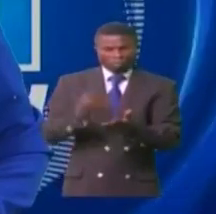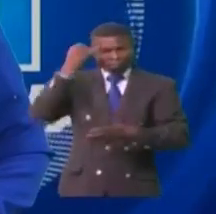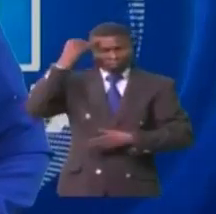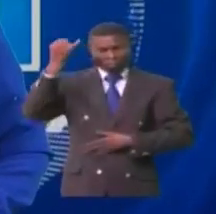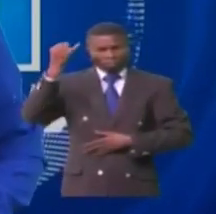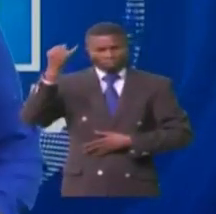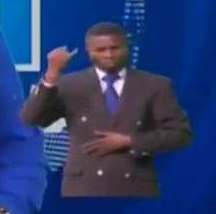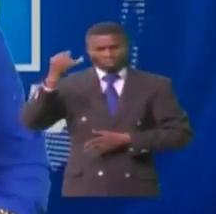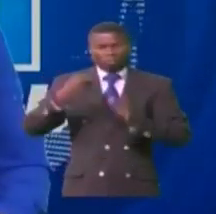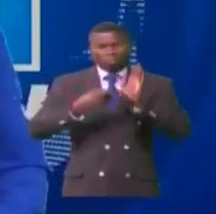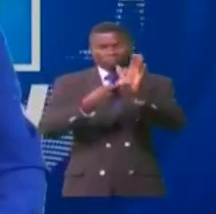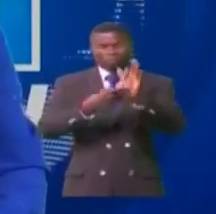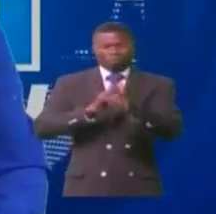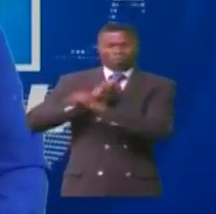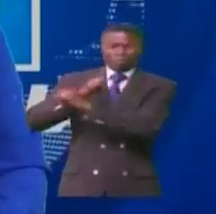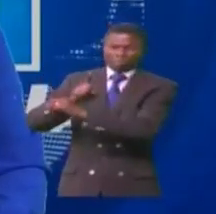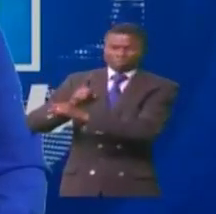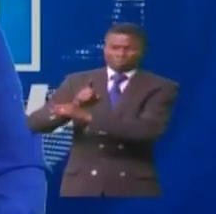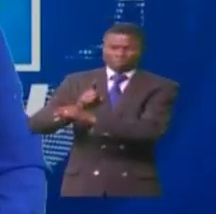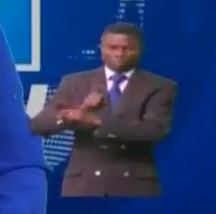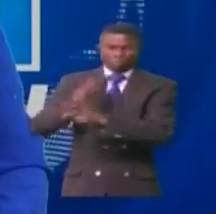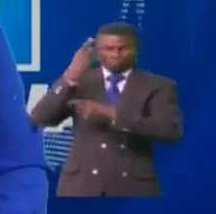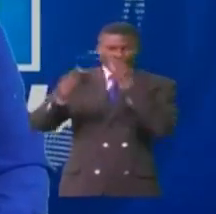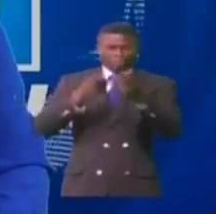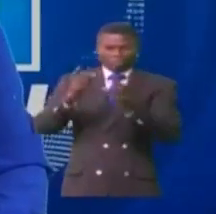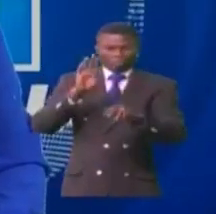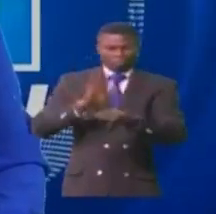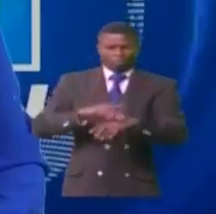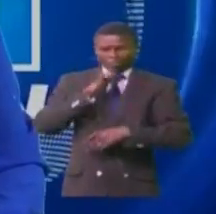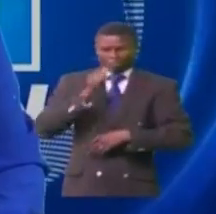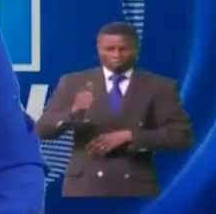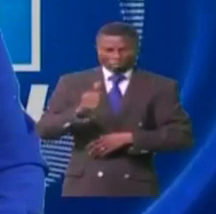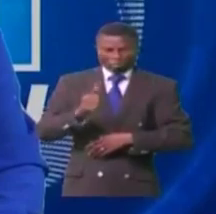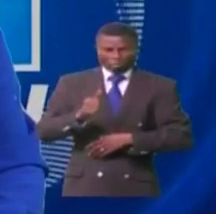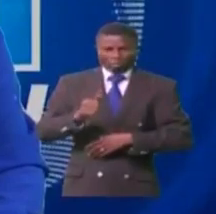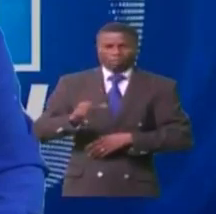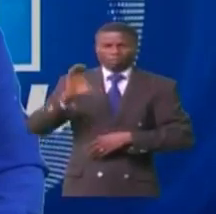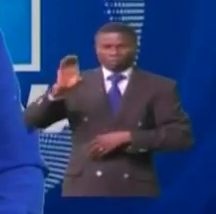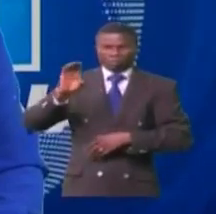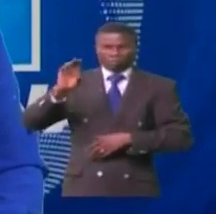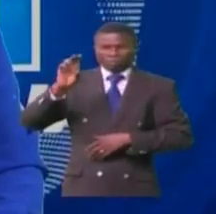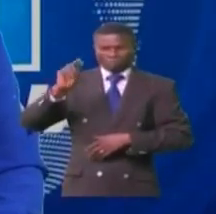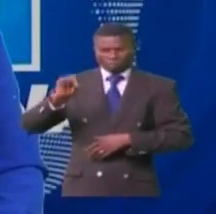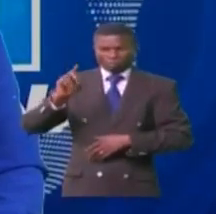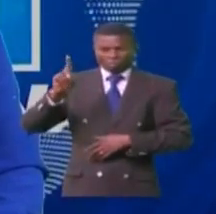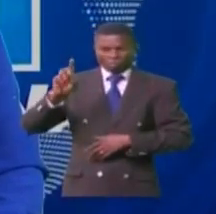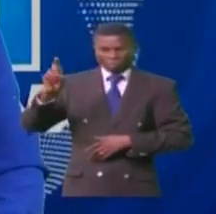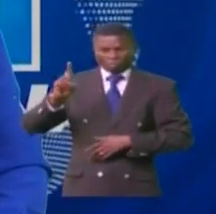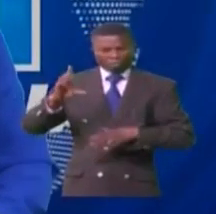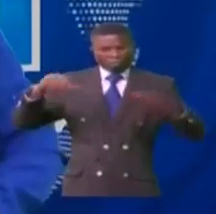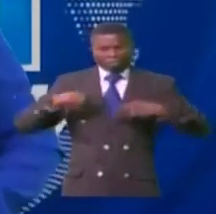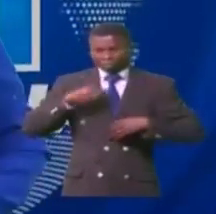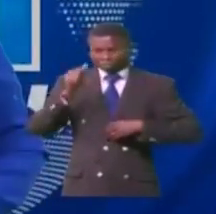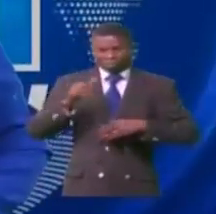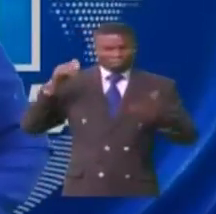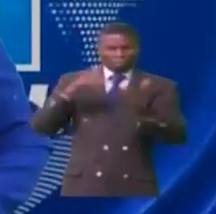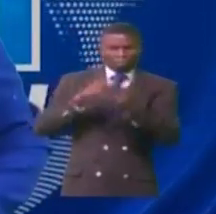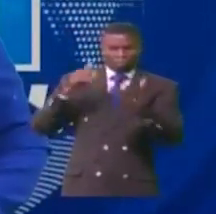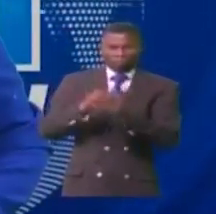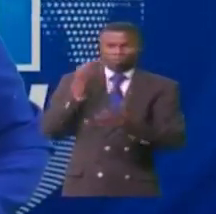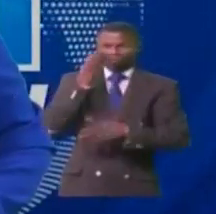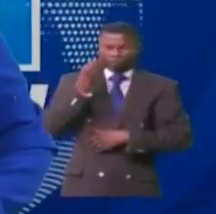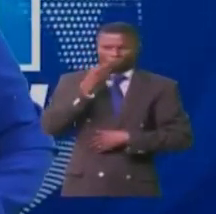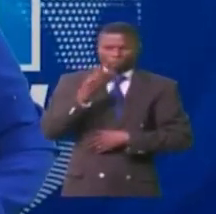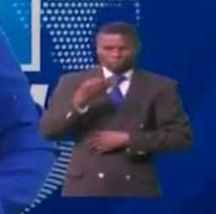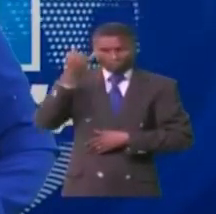l'intention manifeste d'empêcher que la visite ait lieu. En outre, la CNDH RDC condamne les actes d'agression verbale et